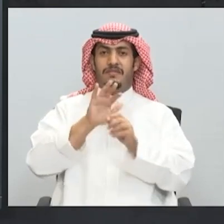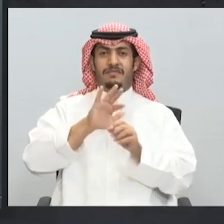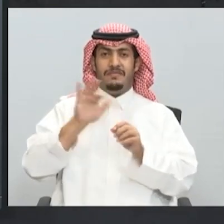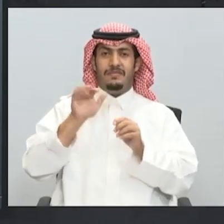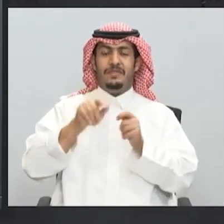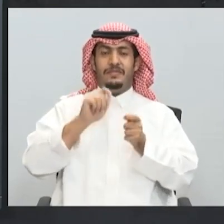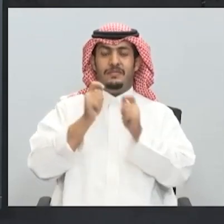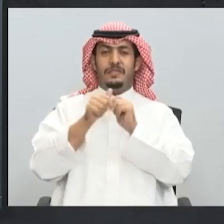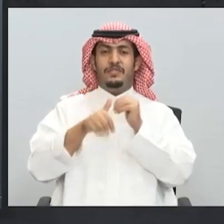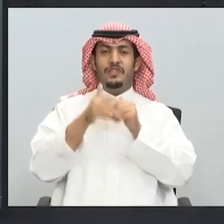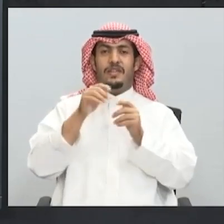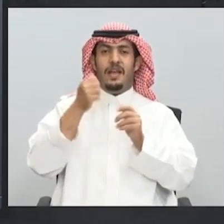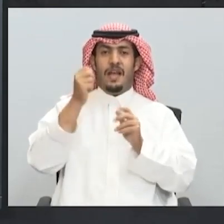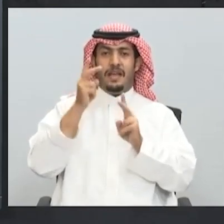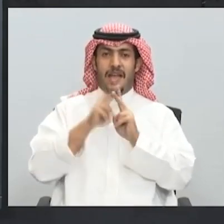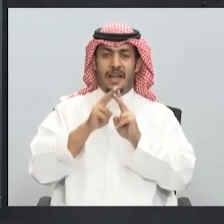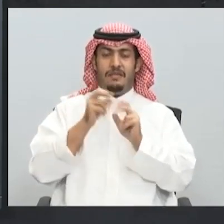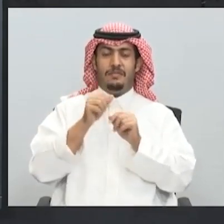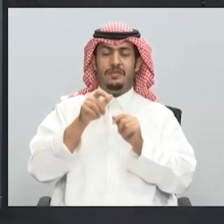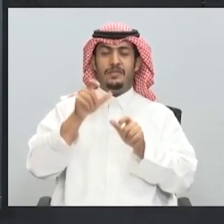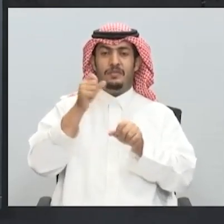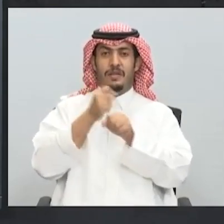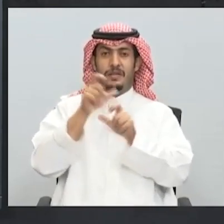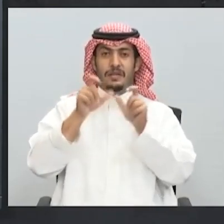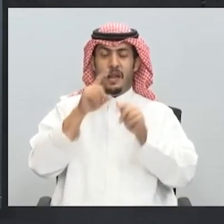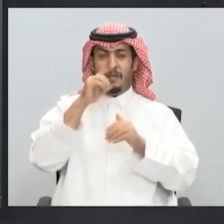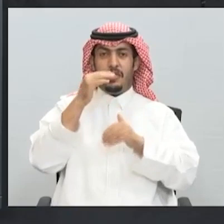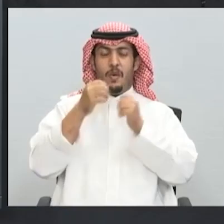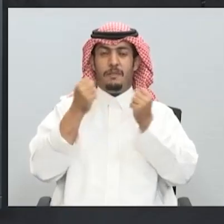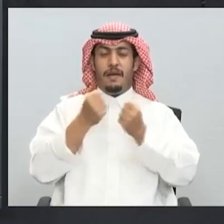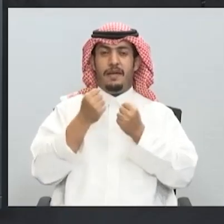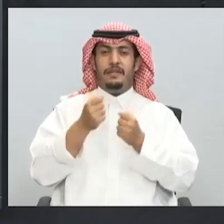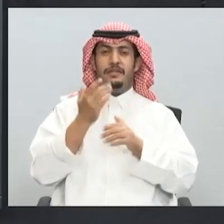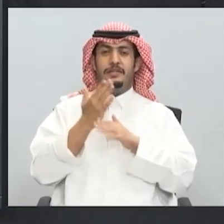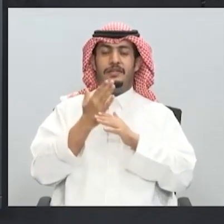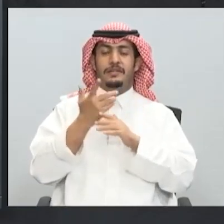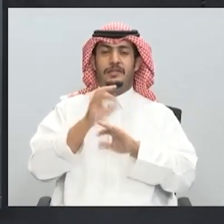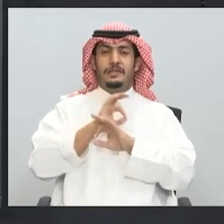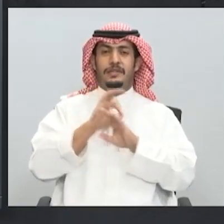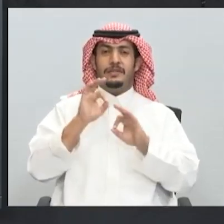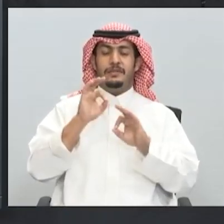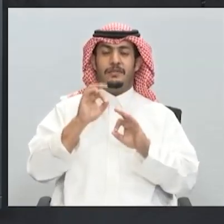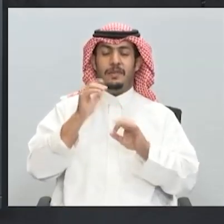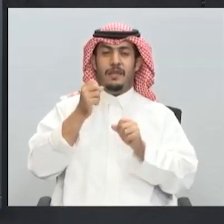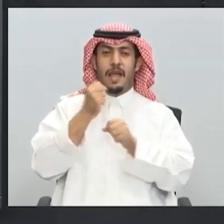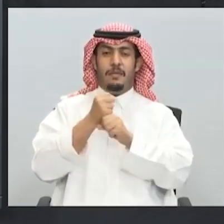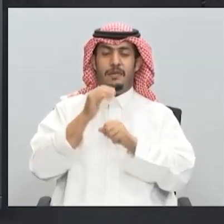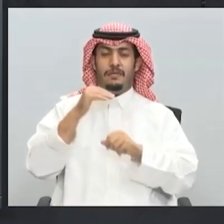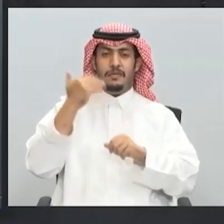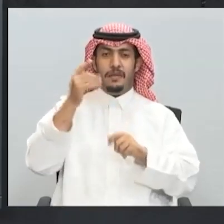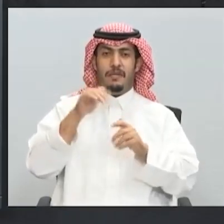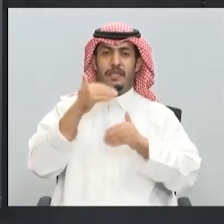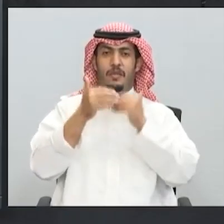وتحويلها الى وظائف اليه وبالتالي اصحاب هذا الوظائف لابد ان يطورون مهاراتهم لكي يستمروا في العمل من خلال